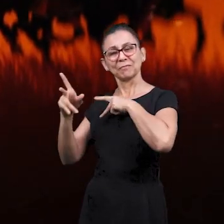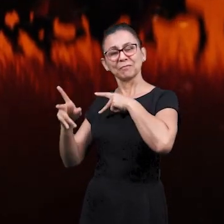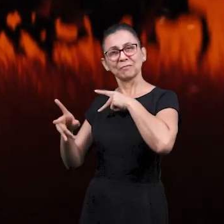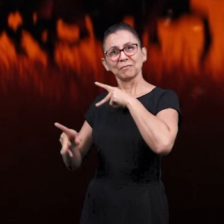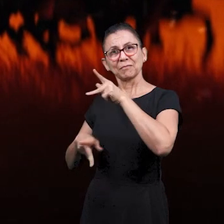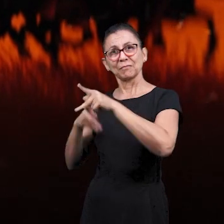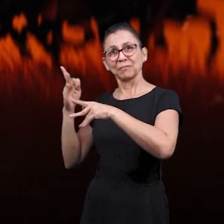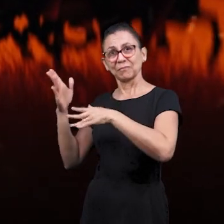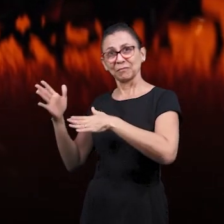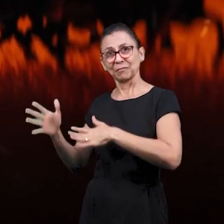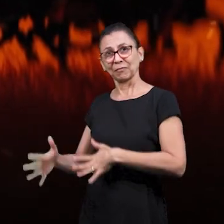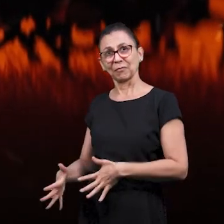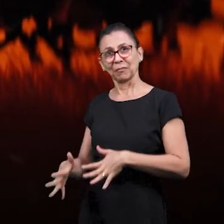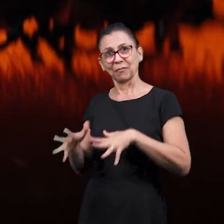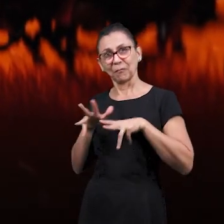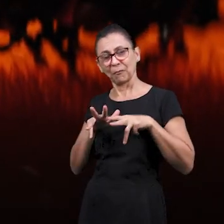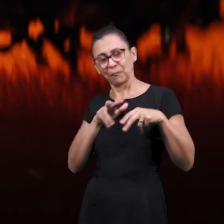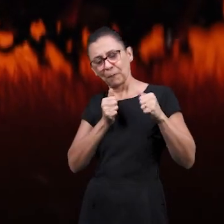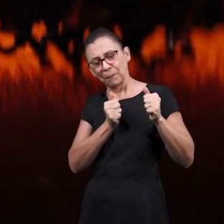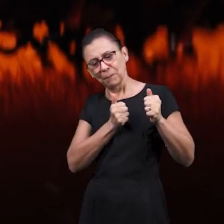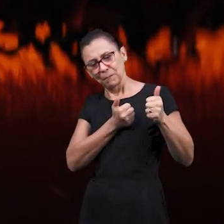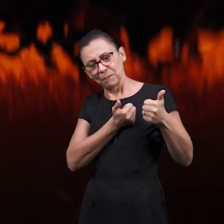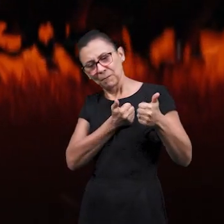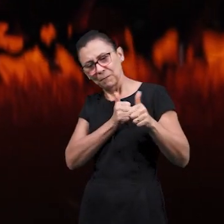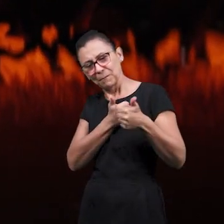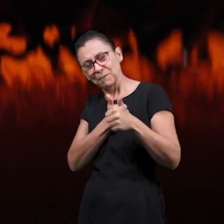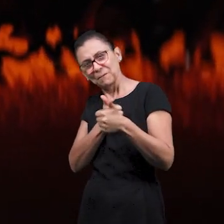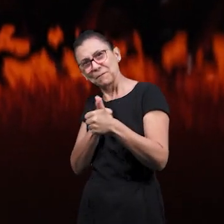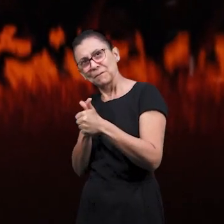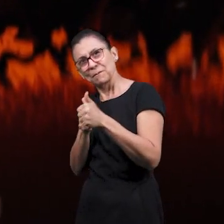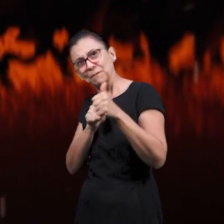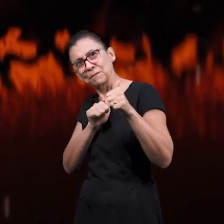Верные последуют за тобою.